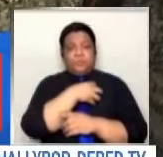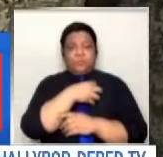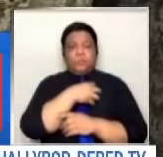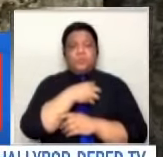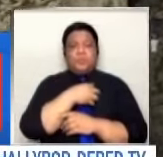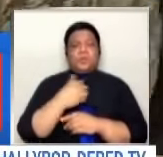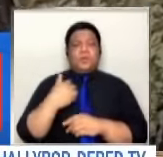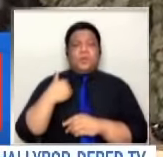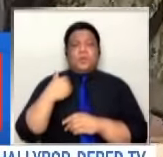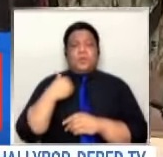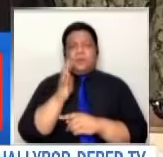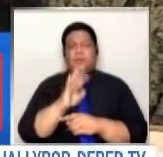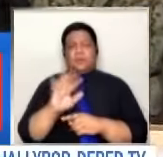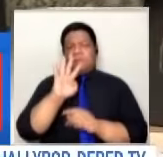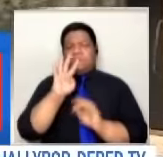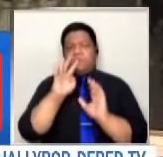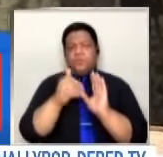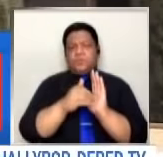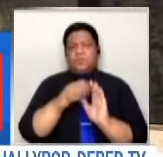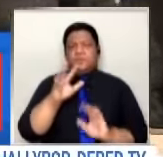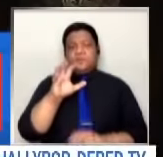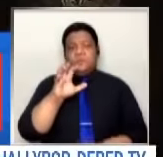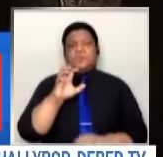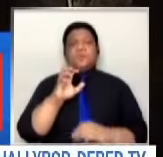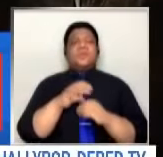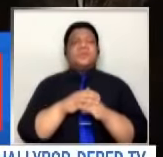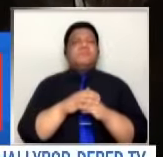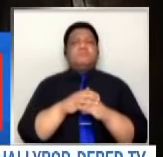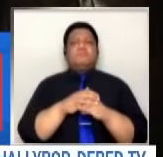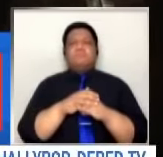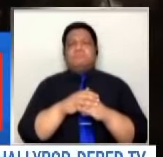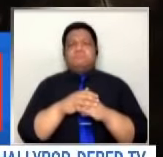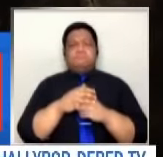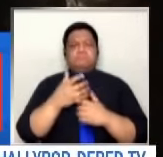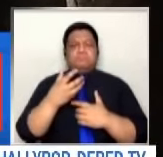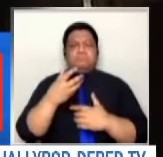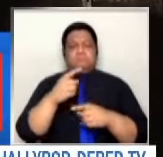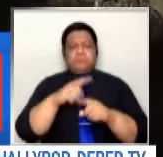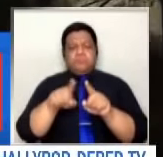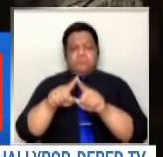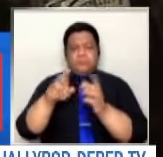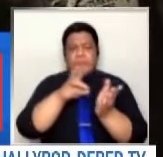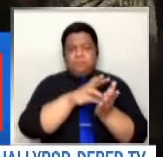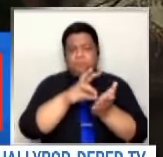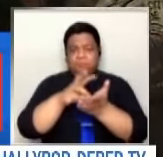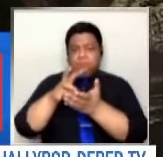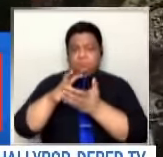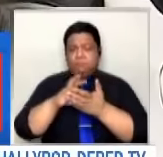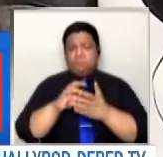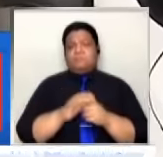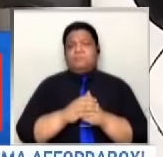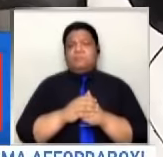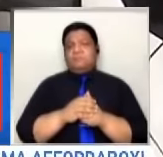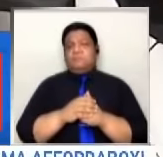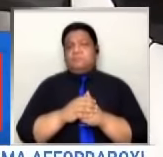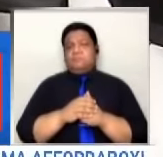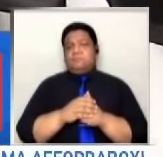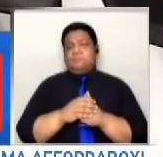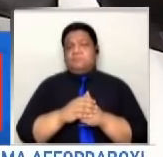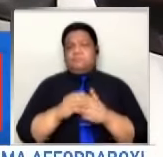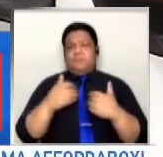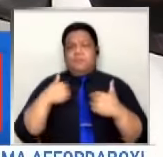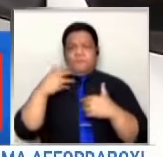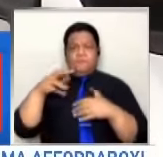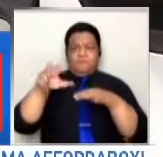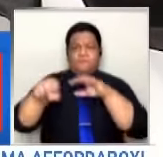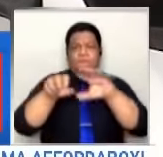than 4,500 na mga violations committed. No? They range from not wearing face mask, face